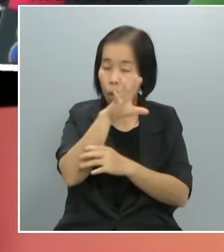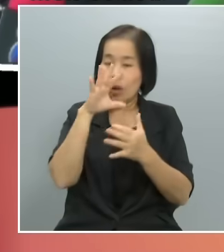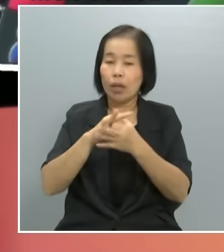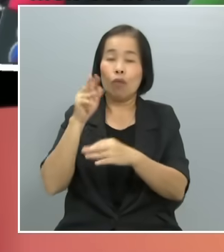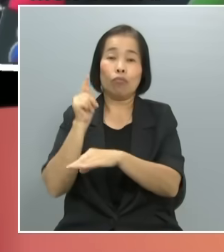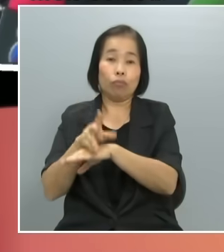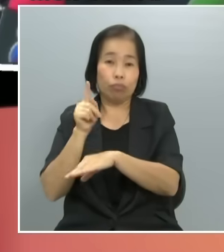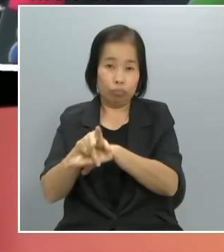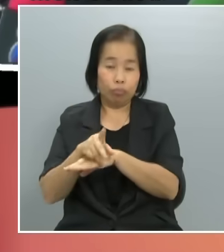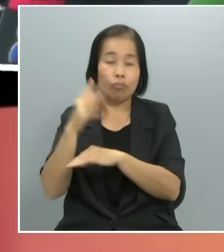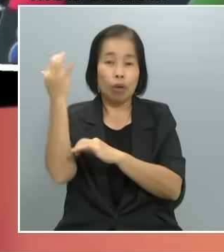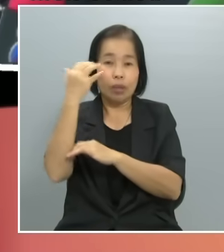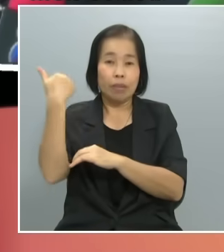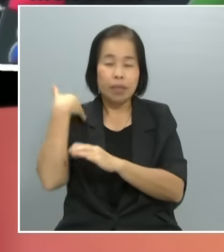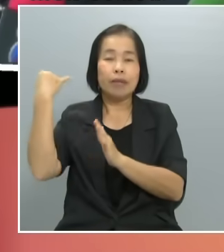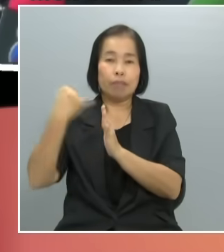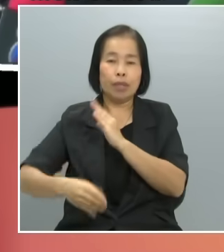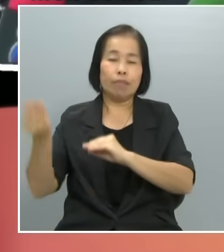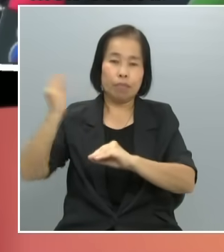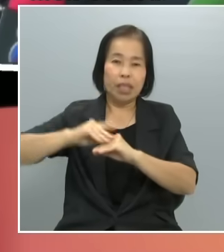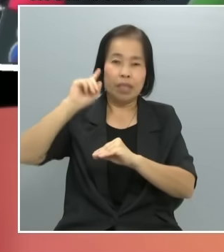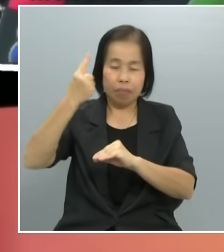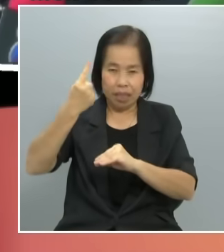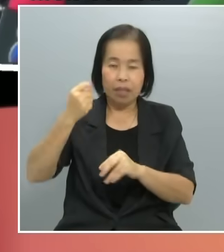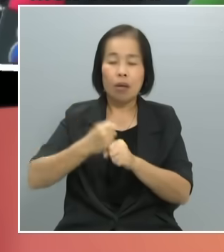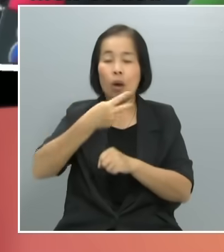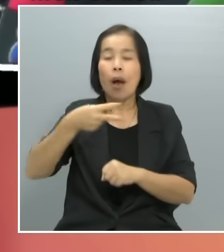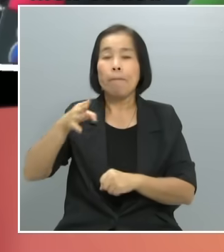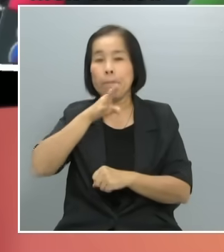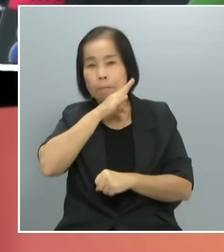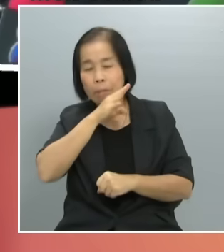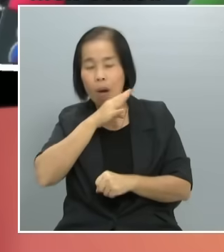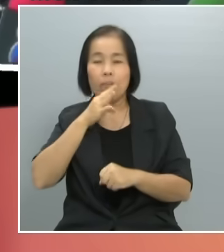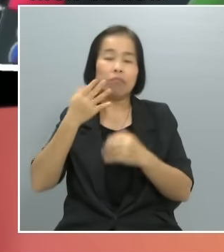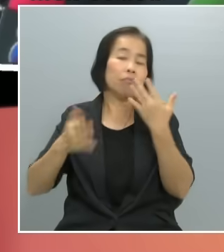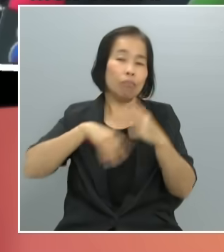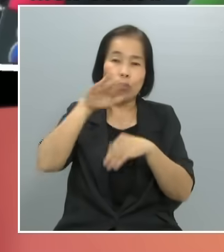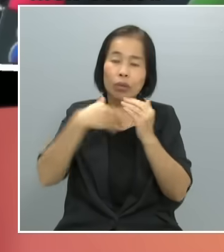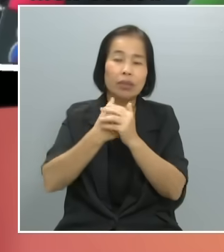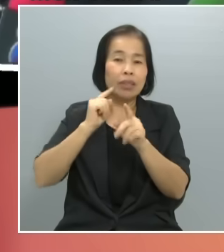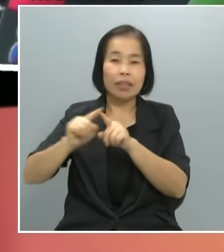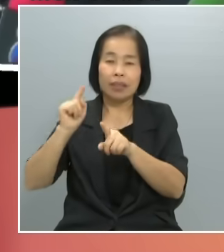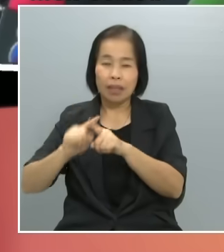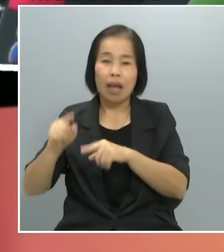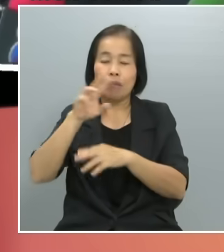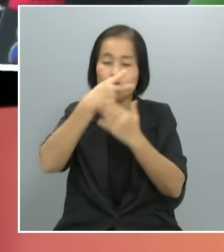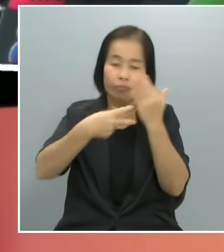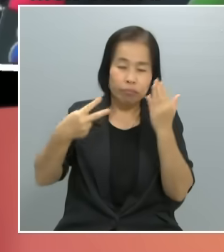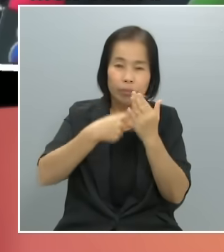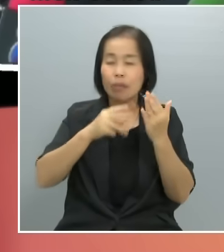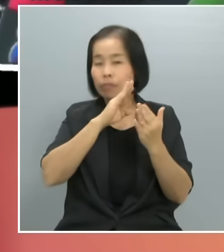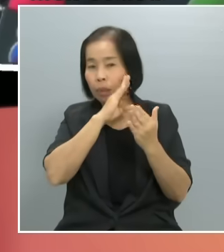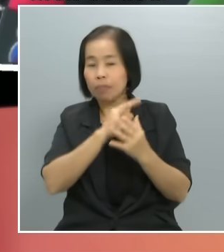มพิวเตอร์ค่ะซึ่งข้อมูลคอมพิวเตอร์บิดเบือนหรือปลอมไม่ว่าทั้งหมดหรือบางส่วนหรือข้อมูลคอมพิวเตอร์อันเป็นเท็